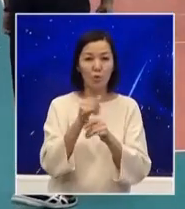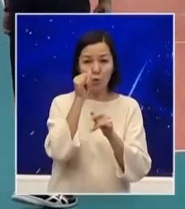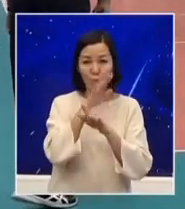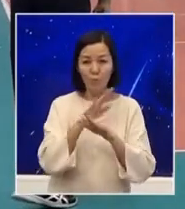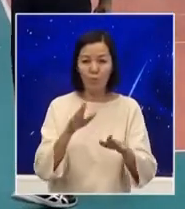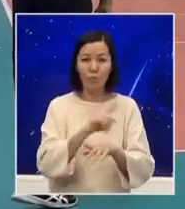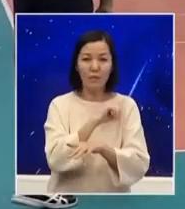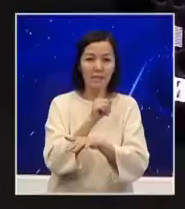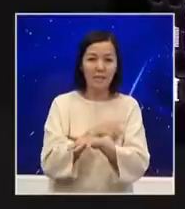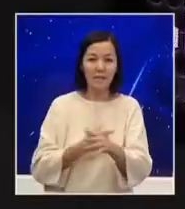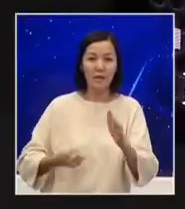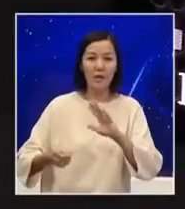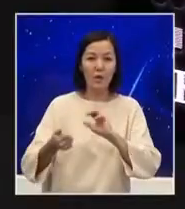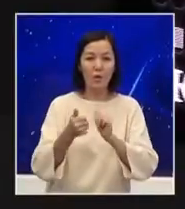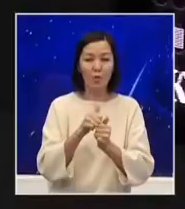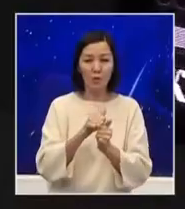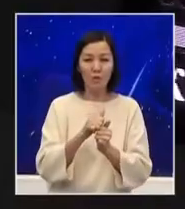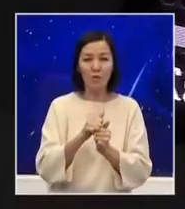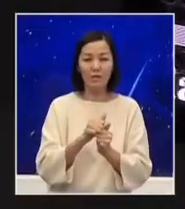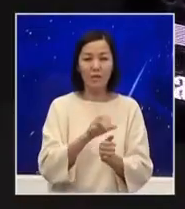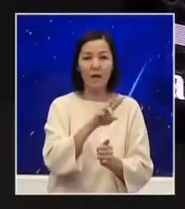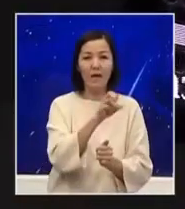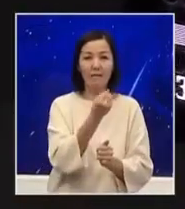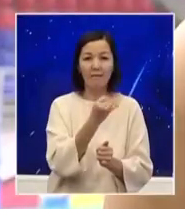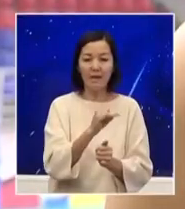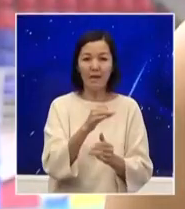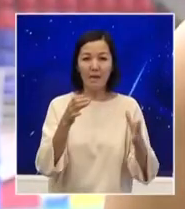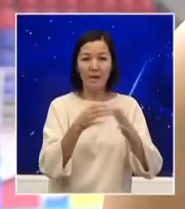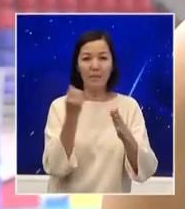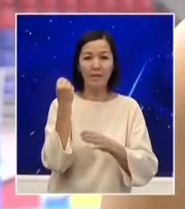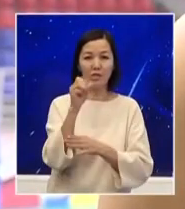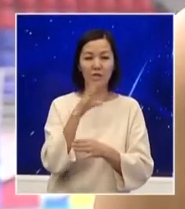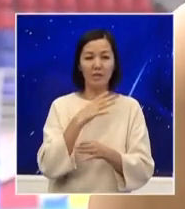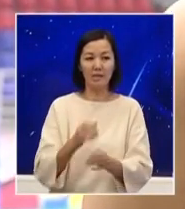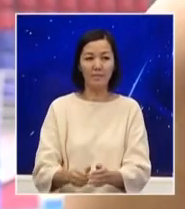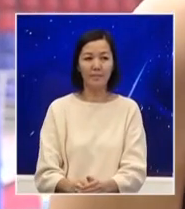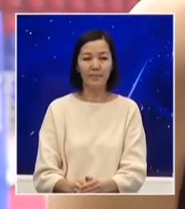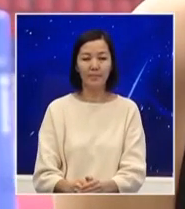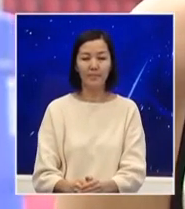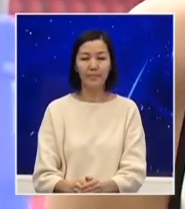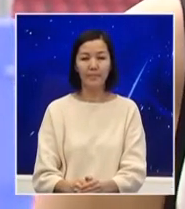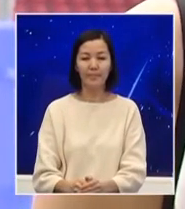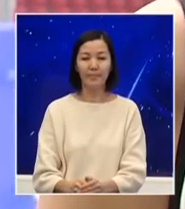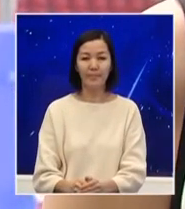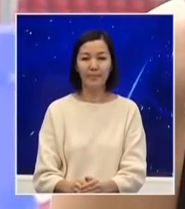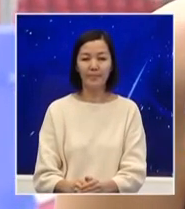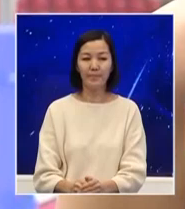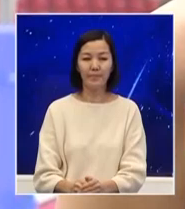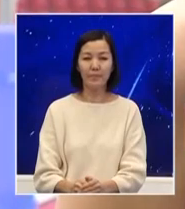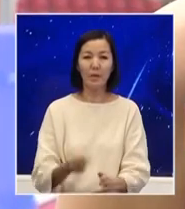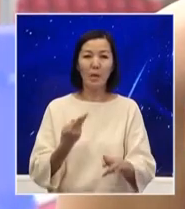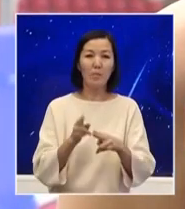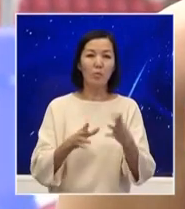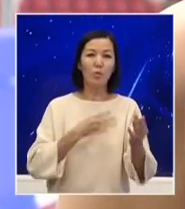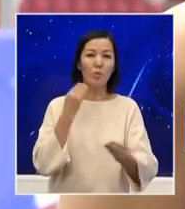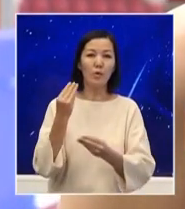болмады. Қорытынды есеп 3-1. Жеңіс Алтайдың пайдасында. Если честно, нам немножко не хватило, конечно, времени для подготовки. Бұл